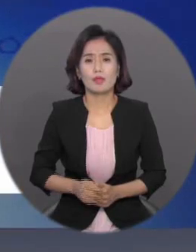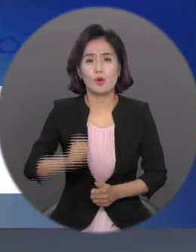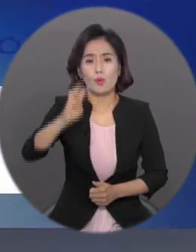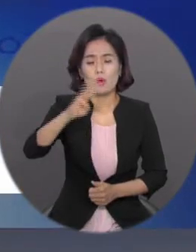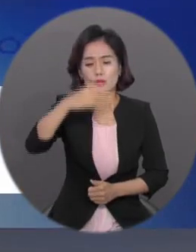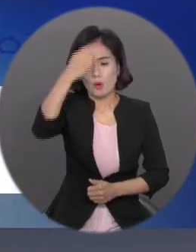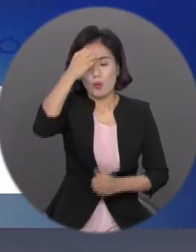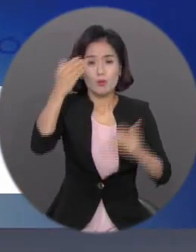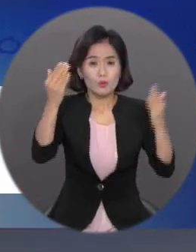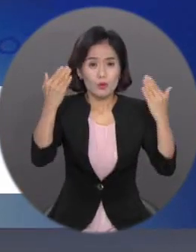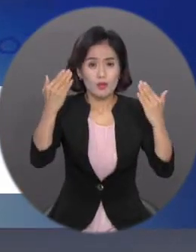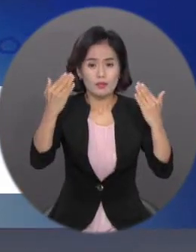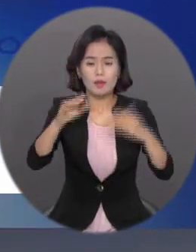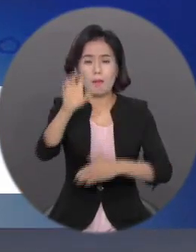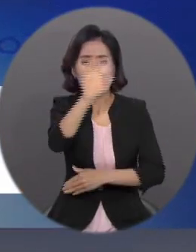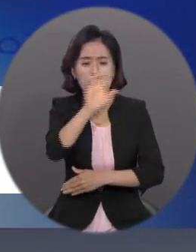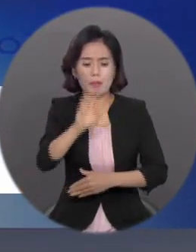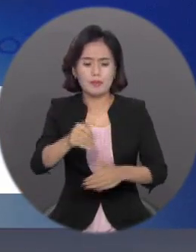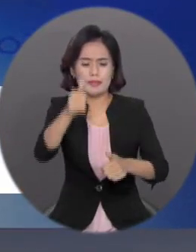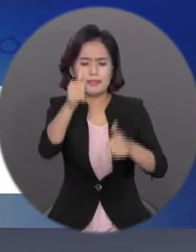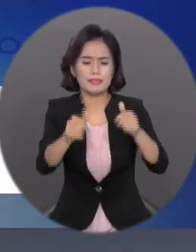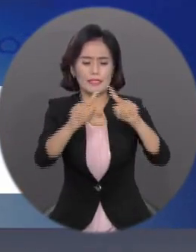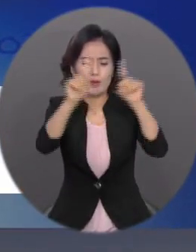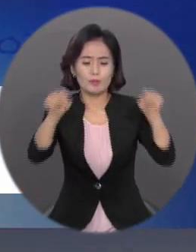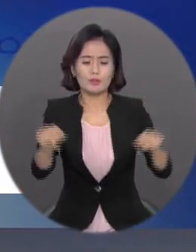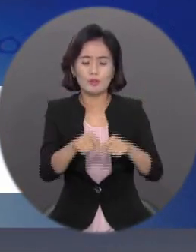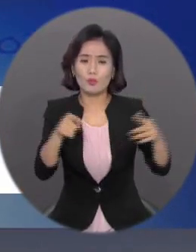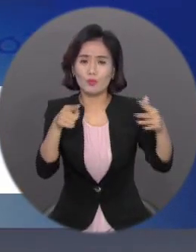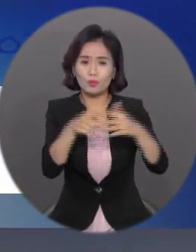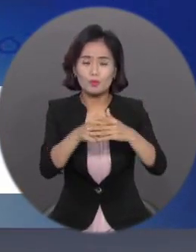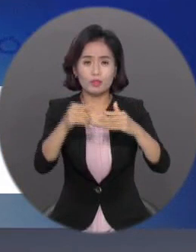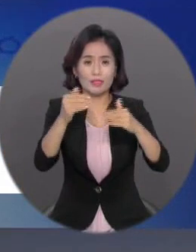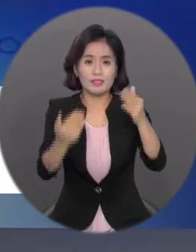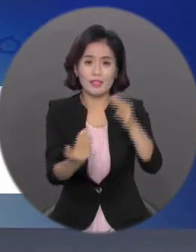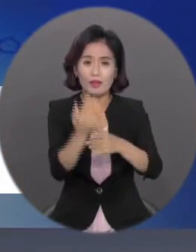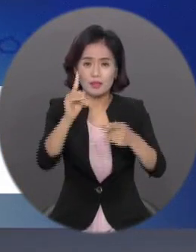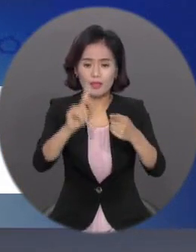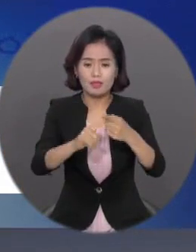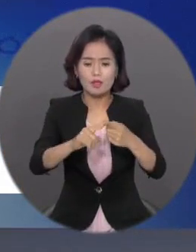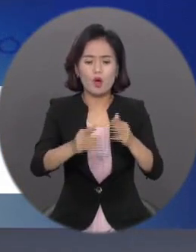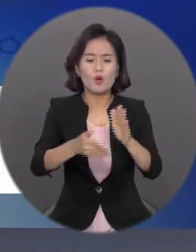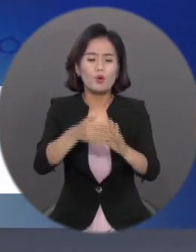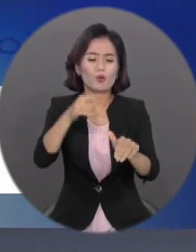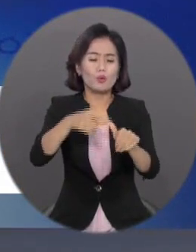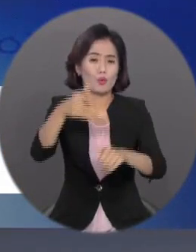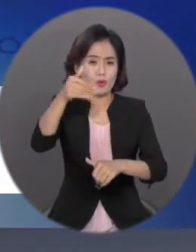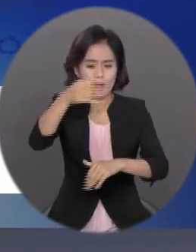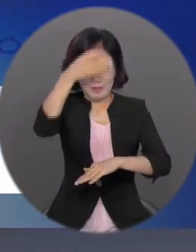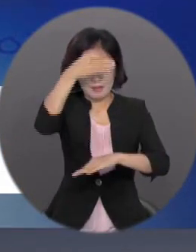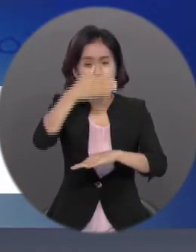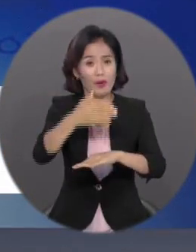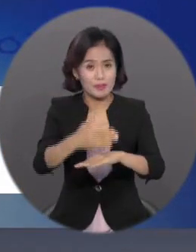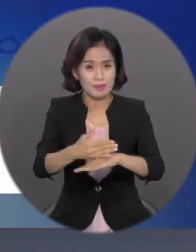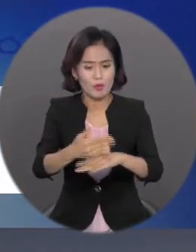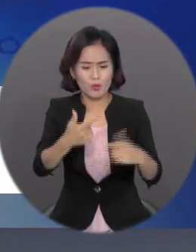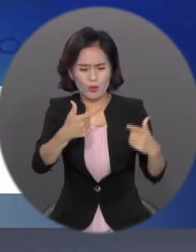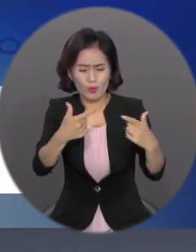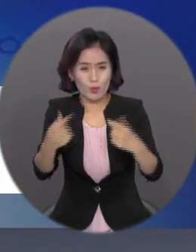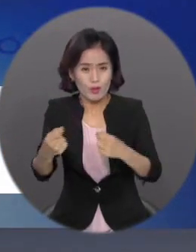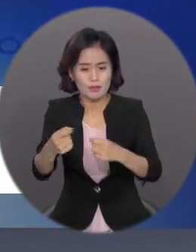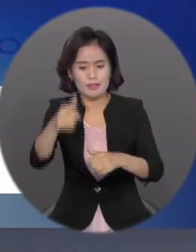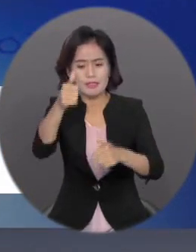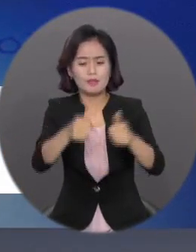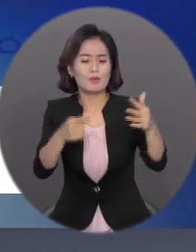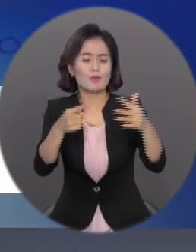광주의 한 고등학교에서 반복된 시험지 유출 사태로 광주시 교육감이 사과했습니다. 같은 학교에서 벌어진 시험지